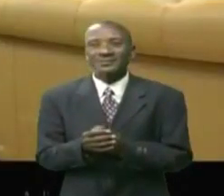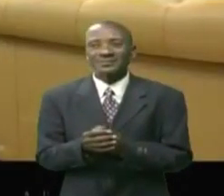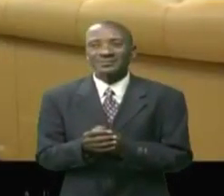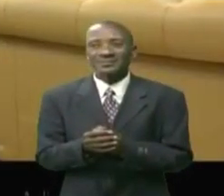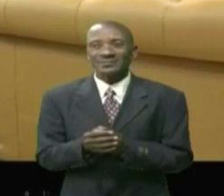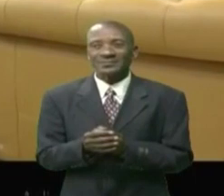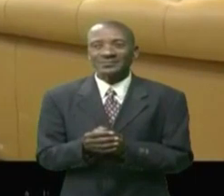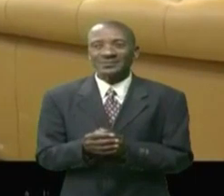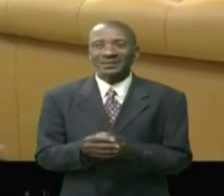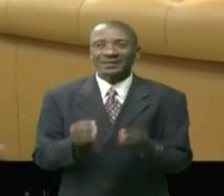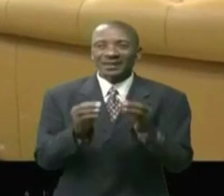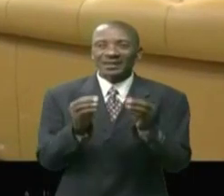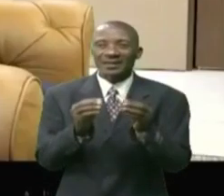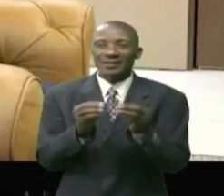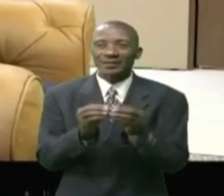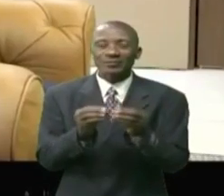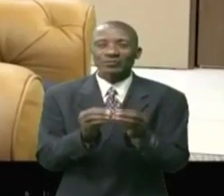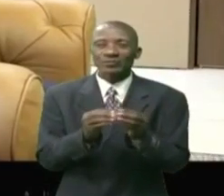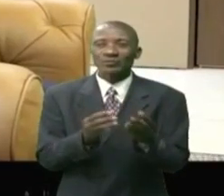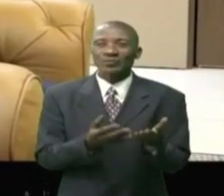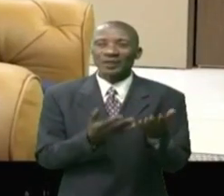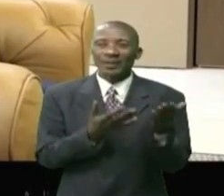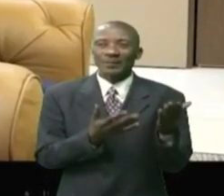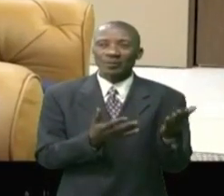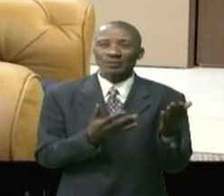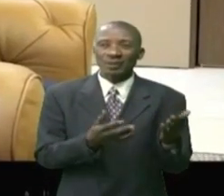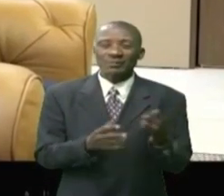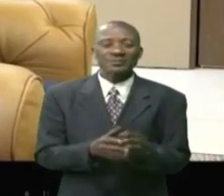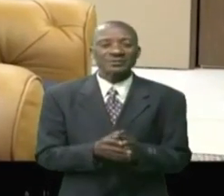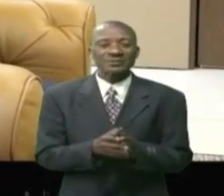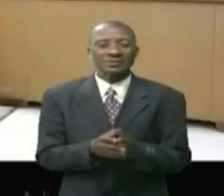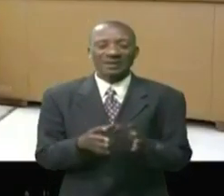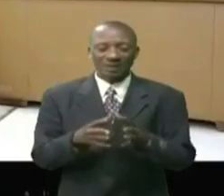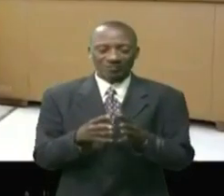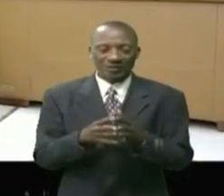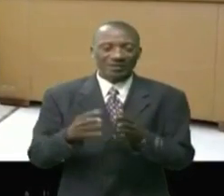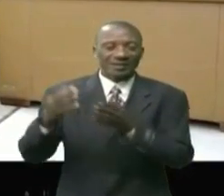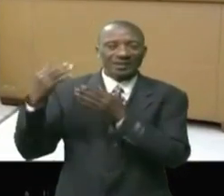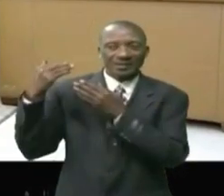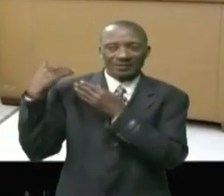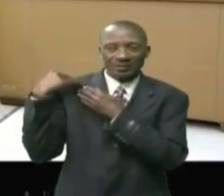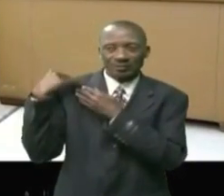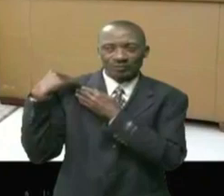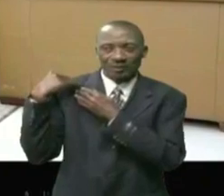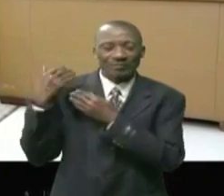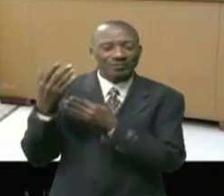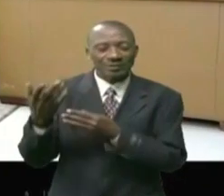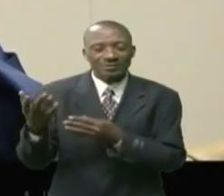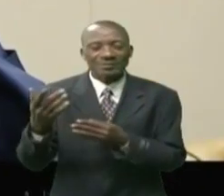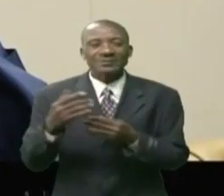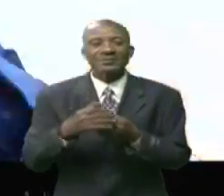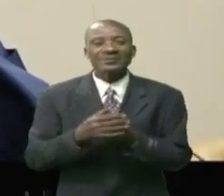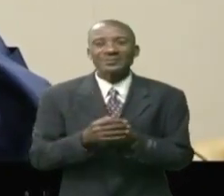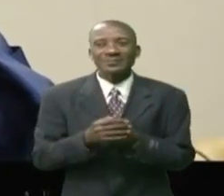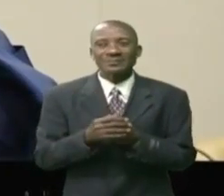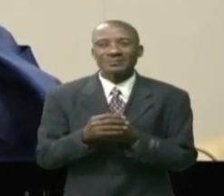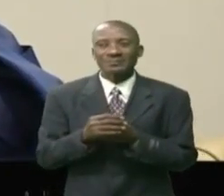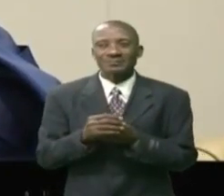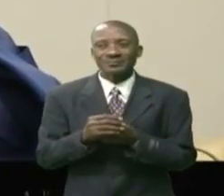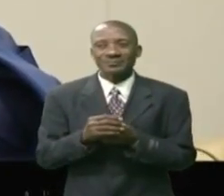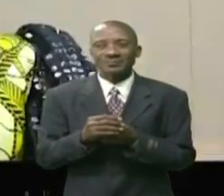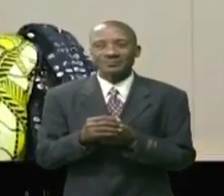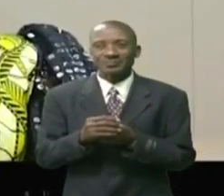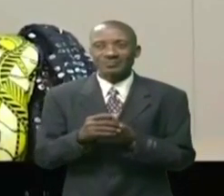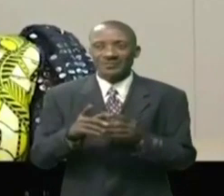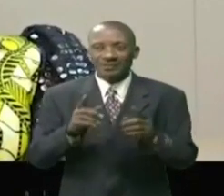cet exercice, ils se sont ensuite entretenus avec le président de la centrale électorale, Denis Kadima Kazadi, auprès de qui ils ont été conduits par